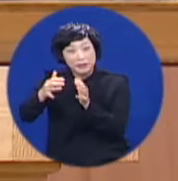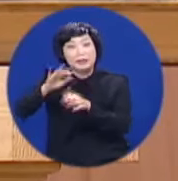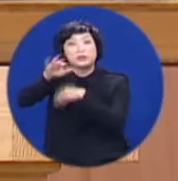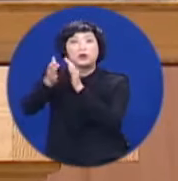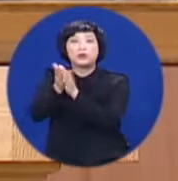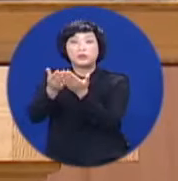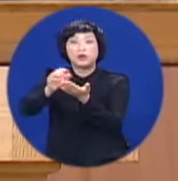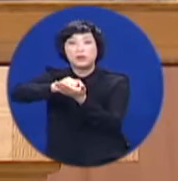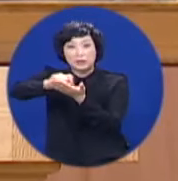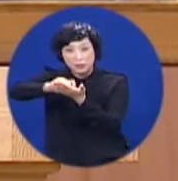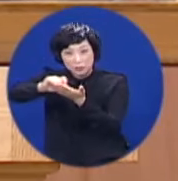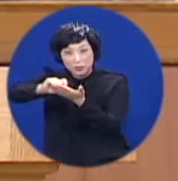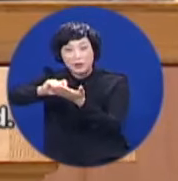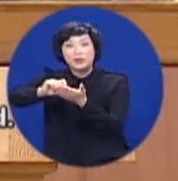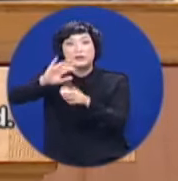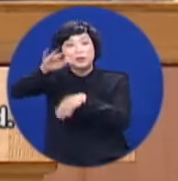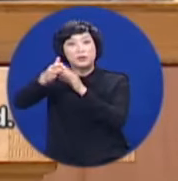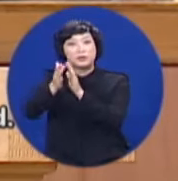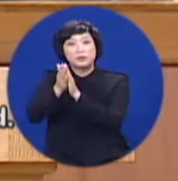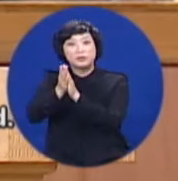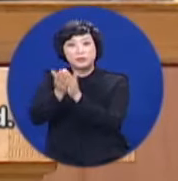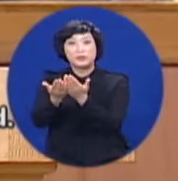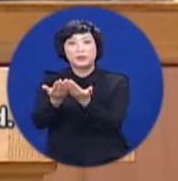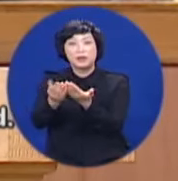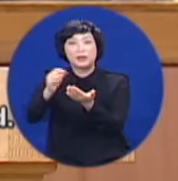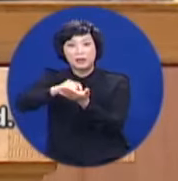성경을 기록하고 성령으로 하신 일은